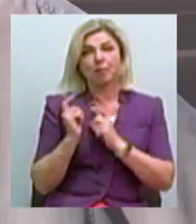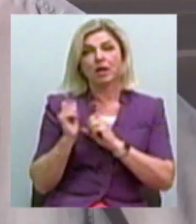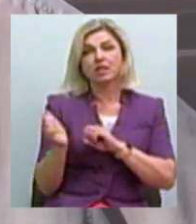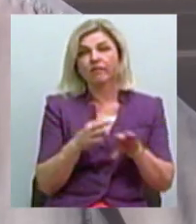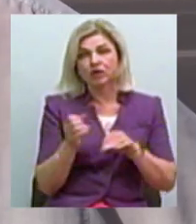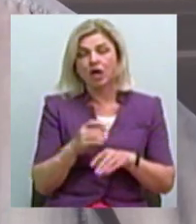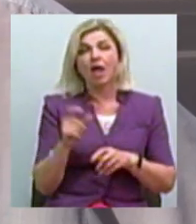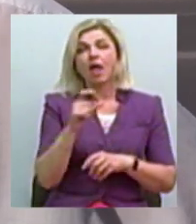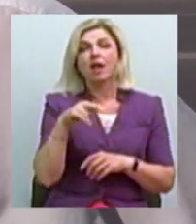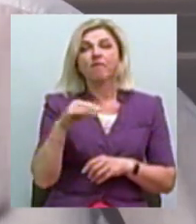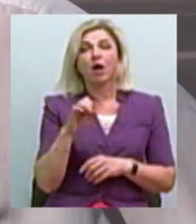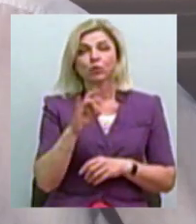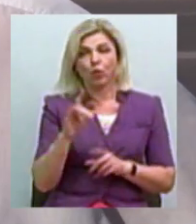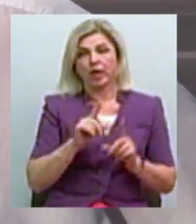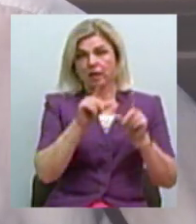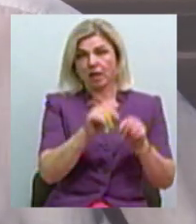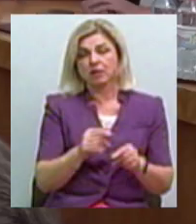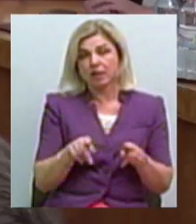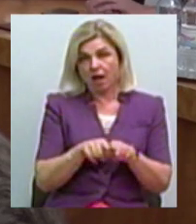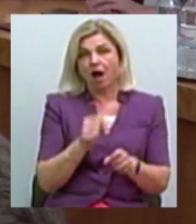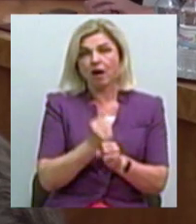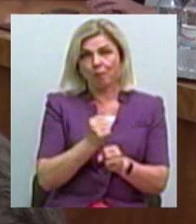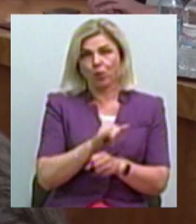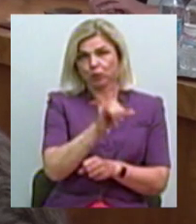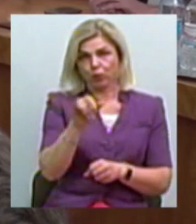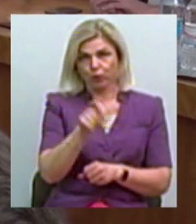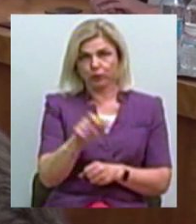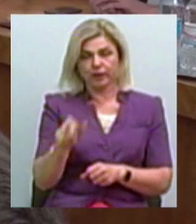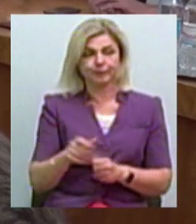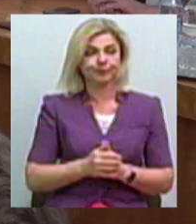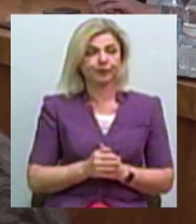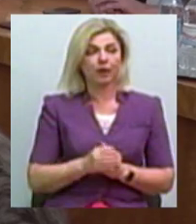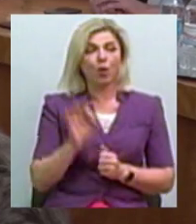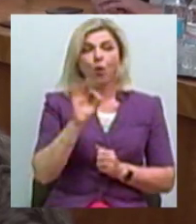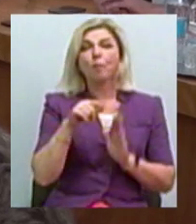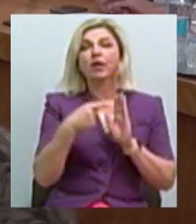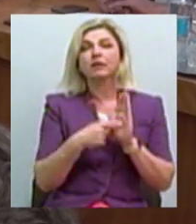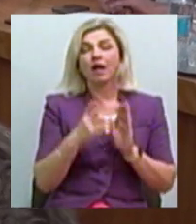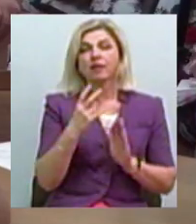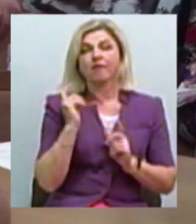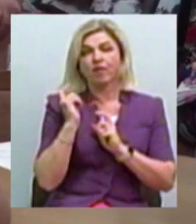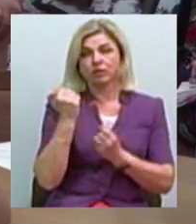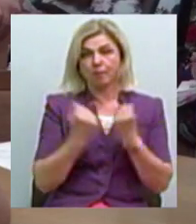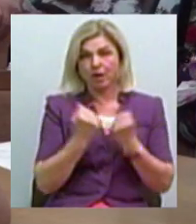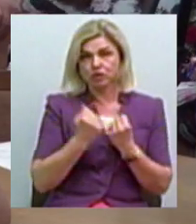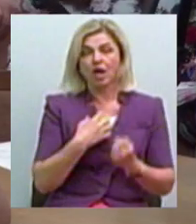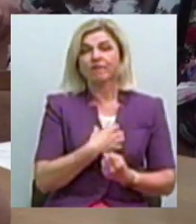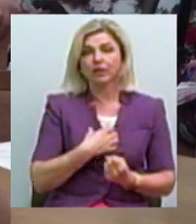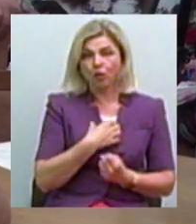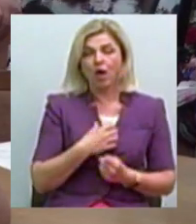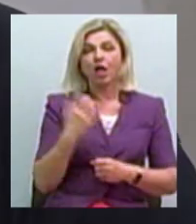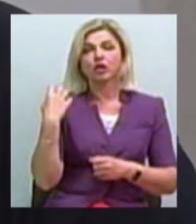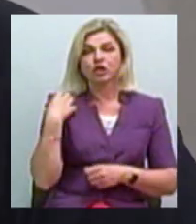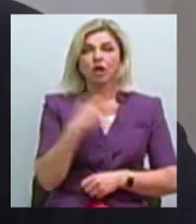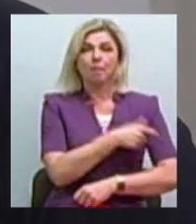на елеватор їхати. Це робота у людей така. Щодо питання вантажівок на виконкомі, в міськраді начальник управління патрульної поліції